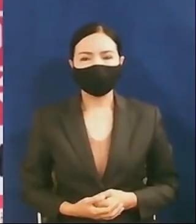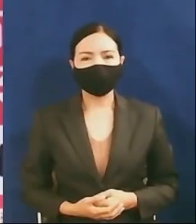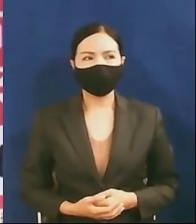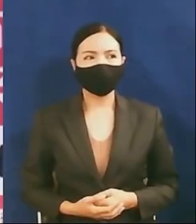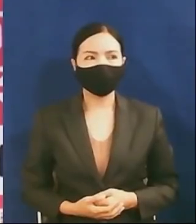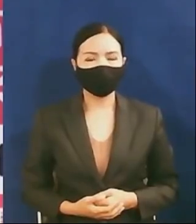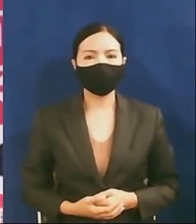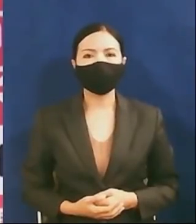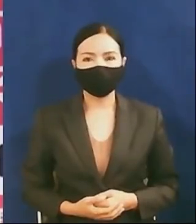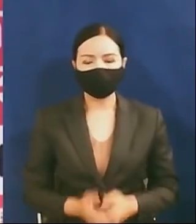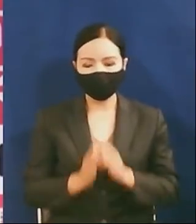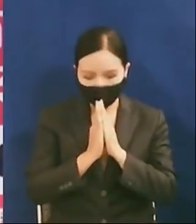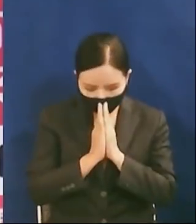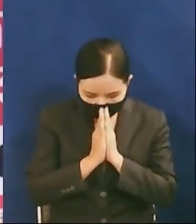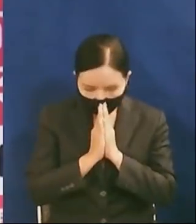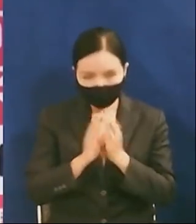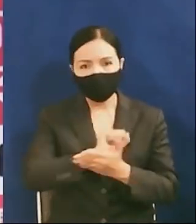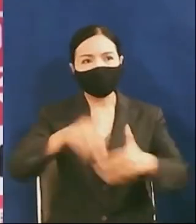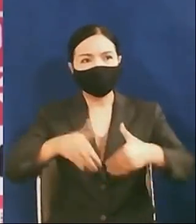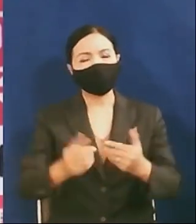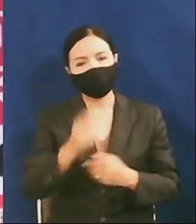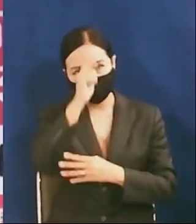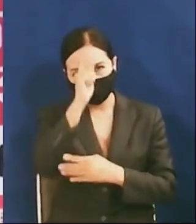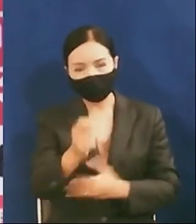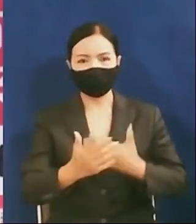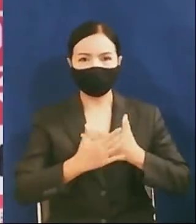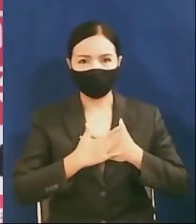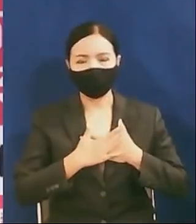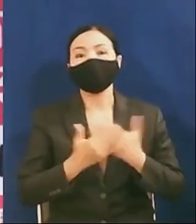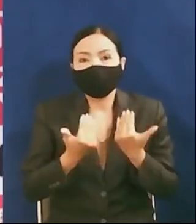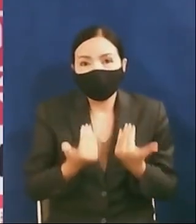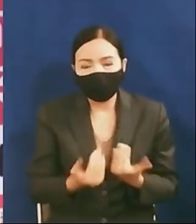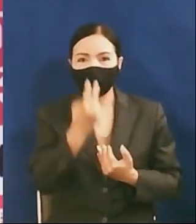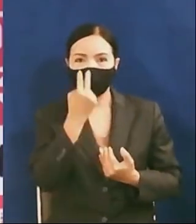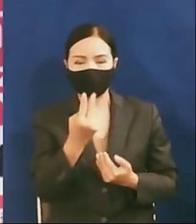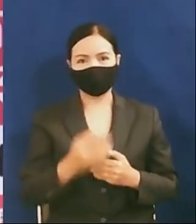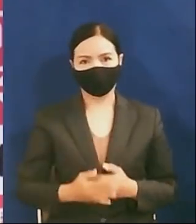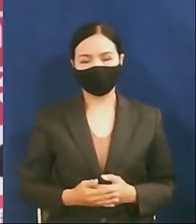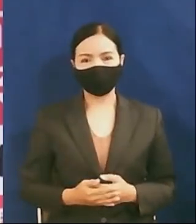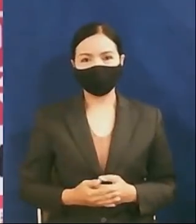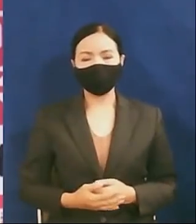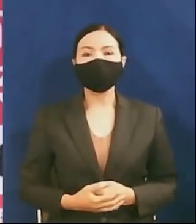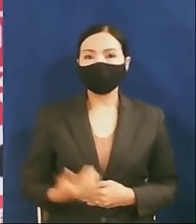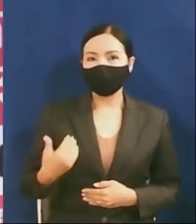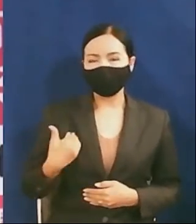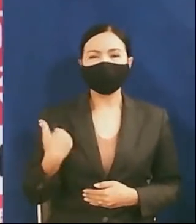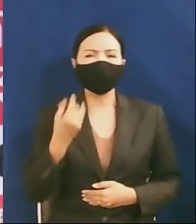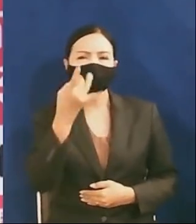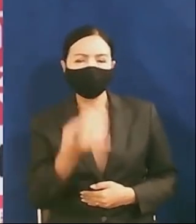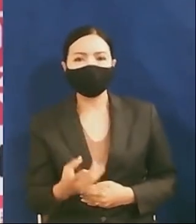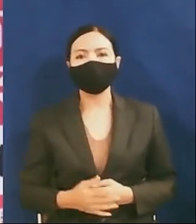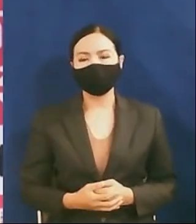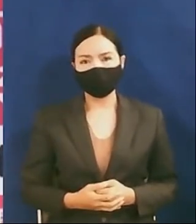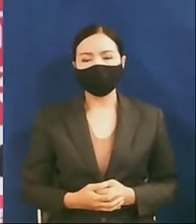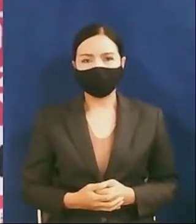สวัสดีครับพี่น้องประชาชนที่เคารพรักครับวันนี้ก็มาติดตามสถานการณ์กันนะครับว่ามีการเปลี่ยนแปลงไปอย่างไร